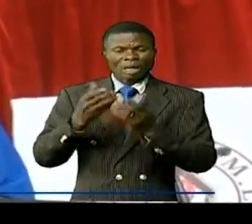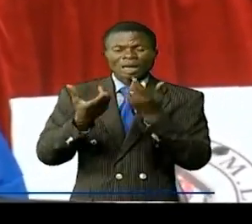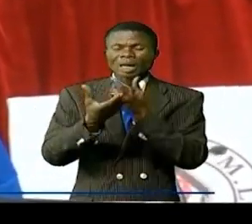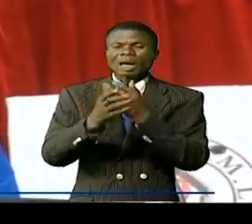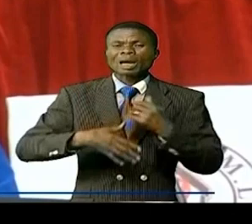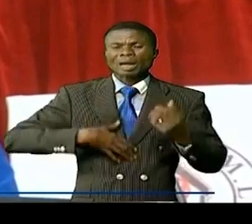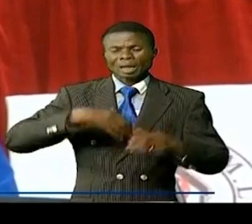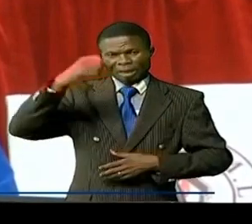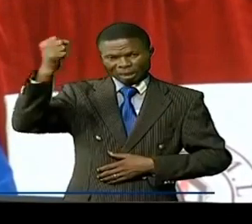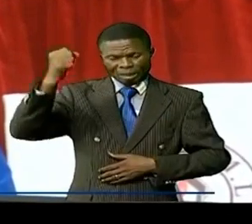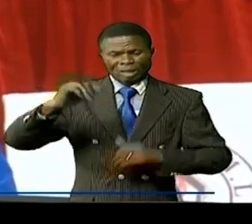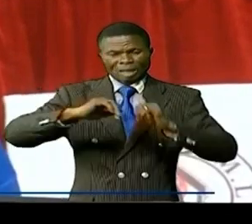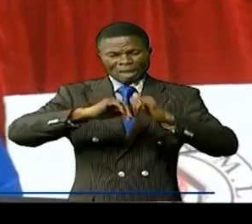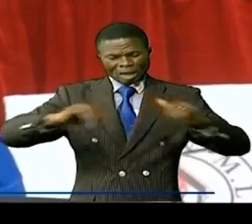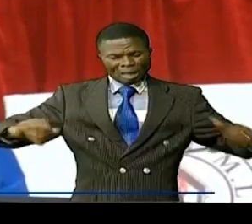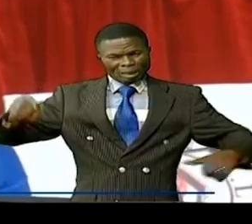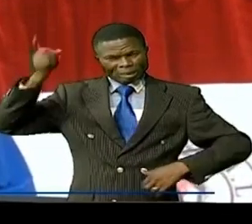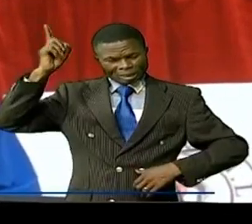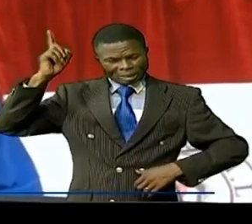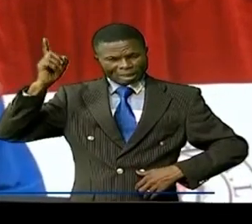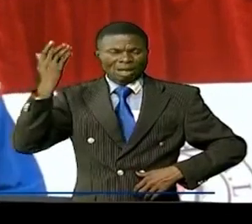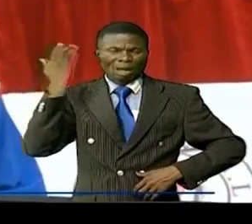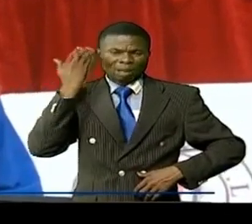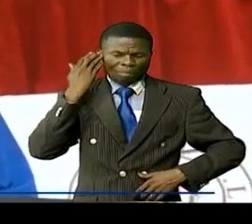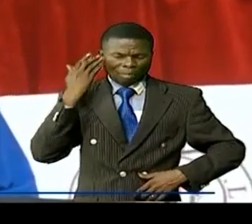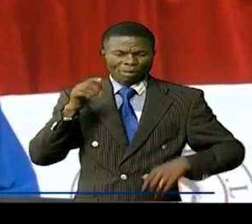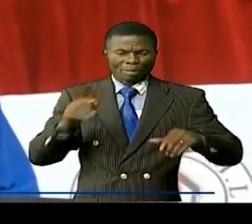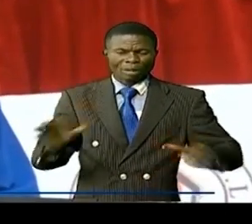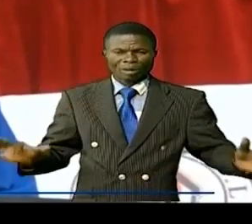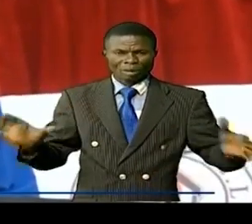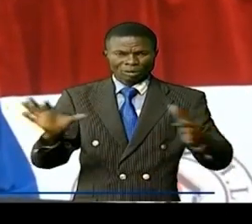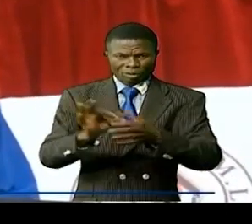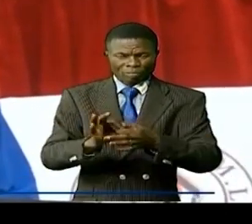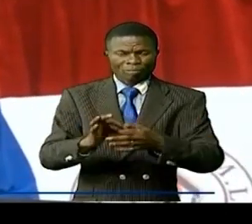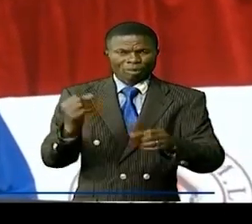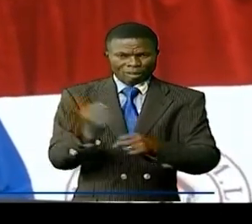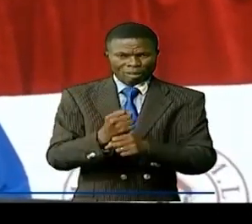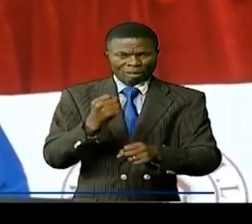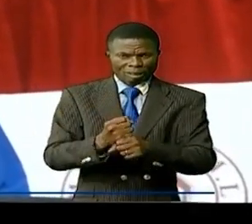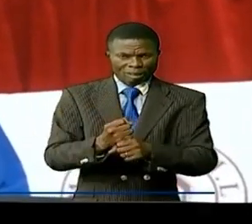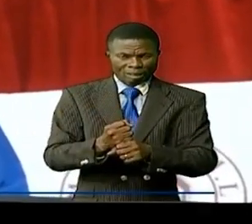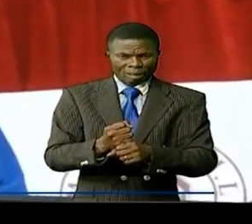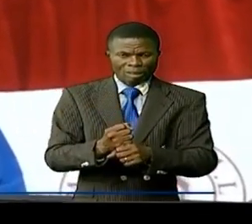la distance qui l'a séparée de son partenaire homme, c'est le travail qui peut